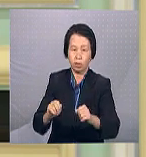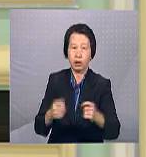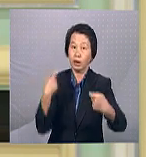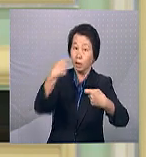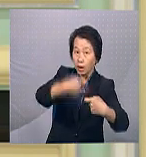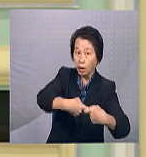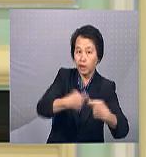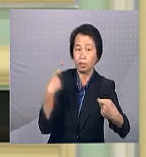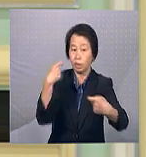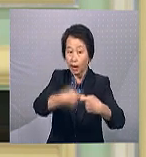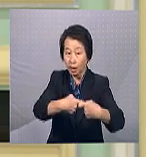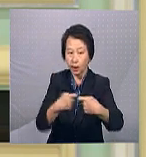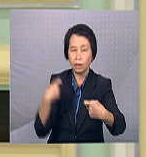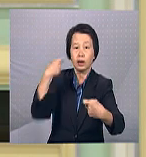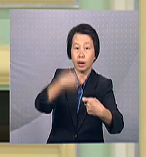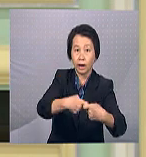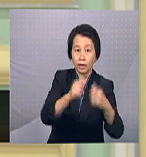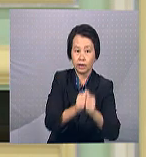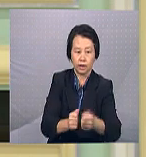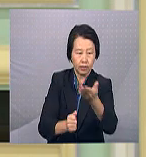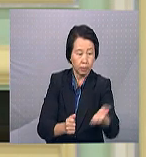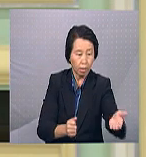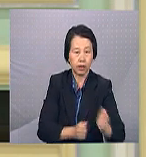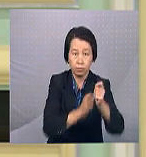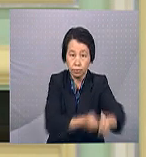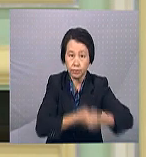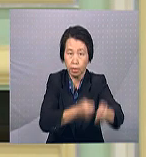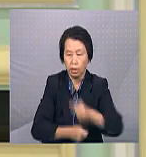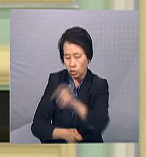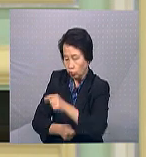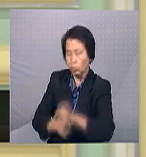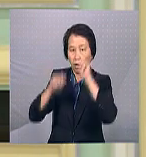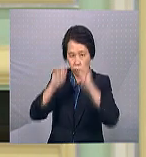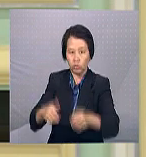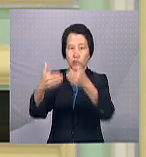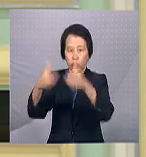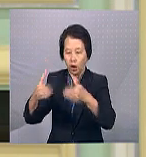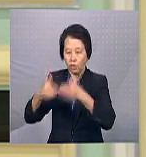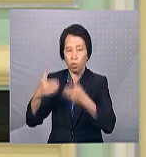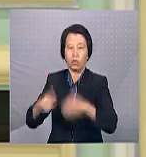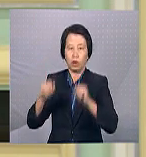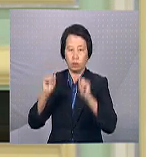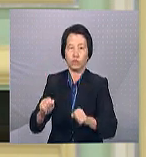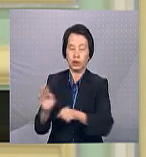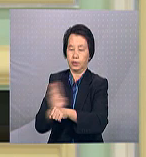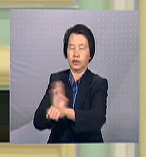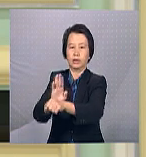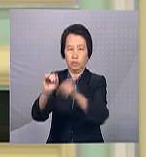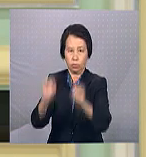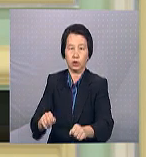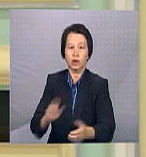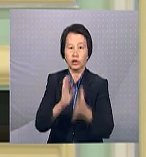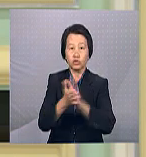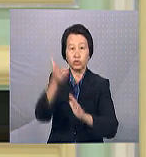berkaitan dengan produk pertanian dibenarkan. Kerana kita tahu rakyat